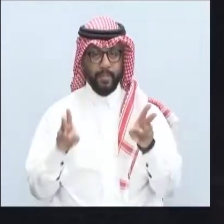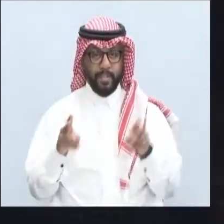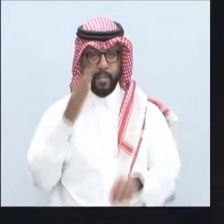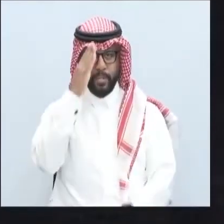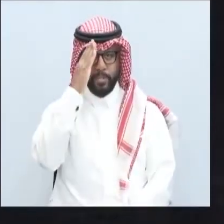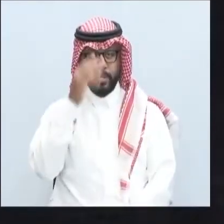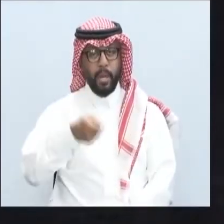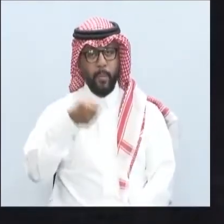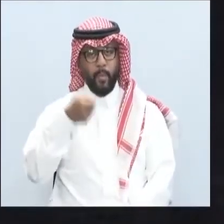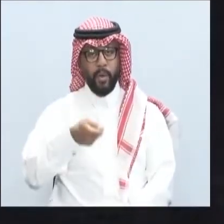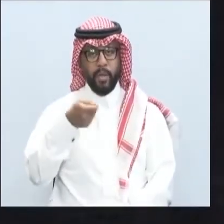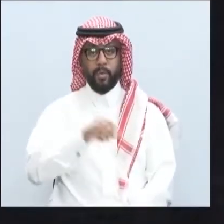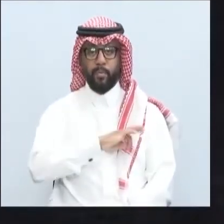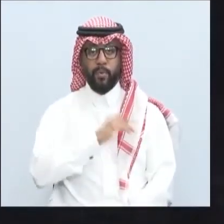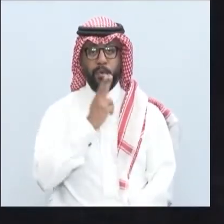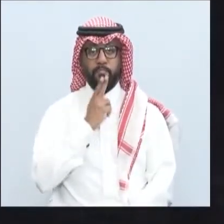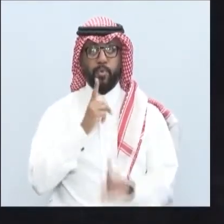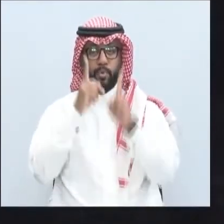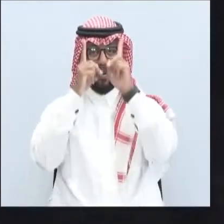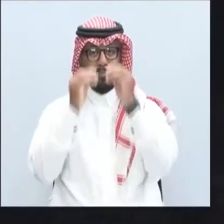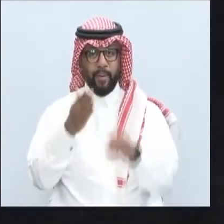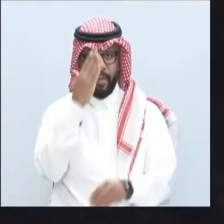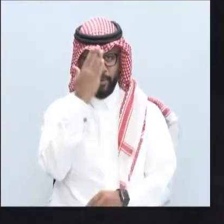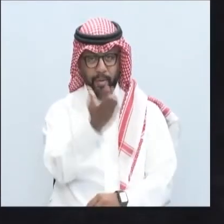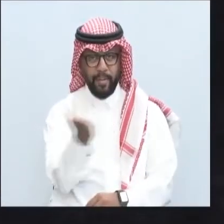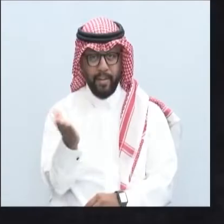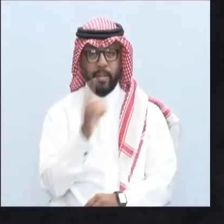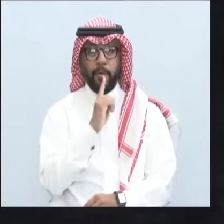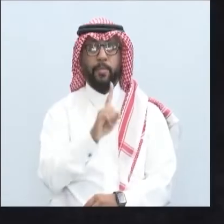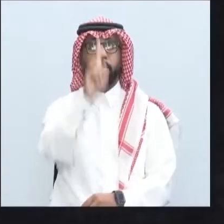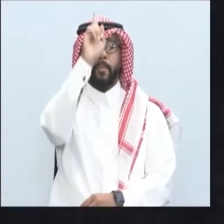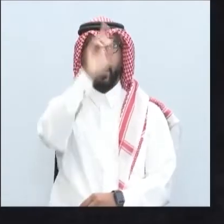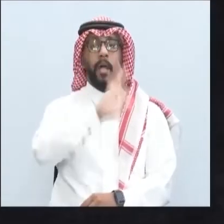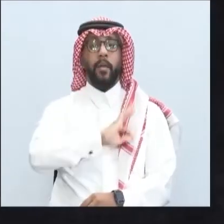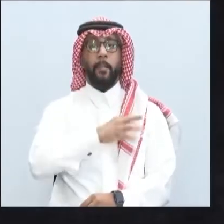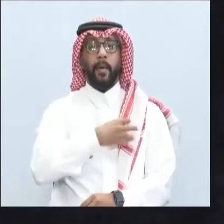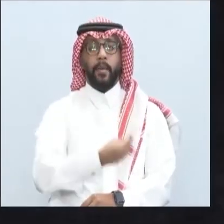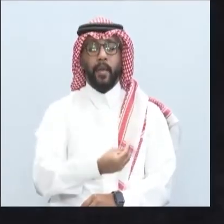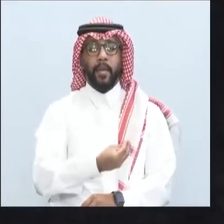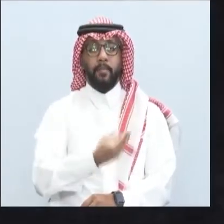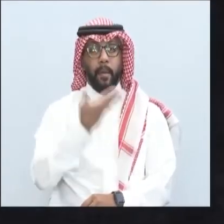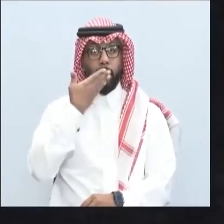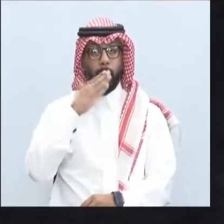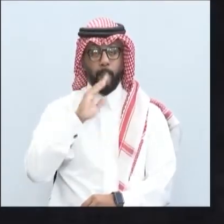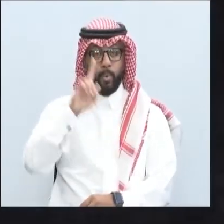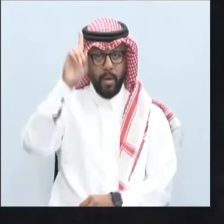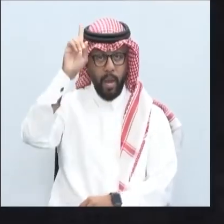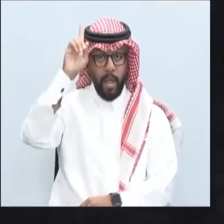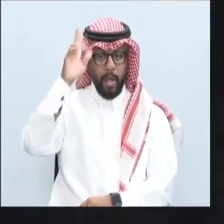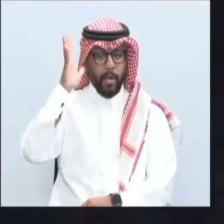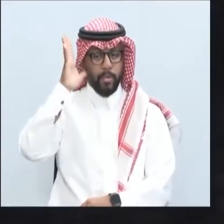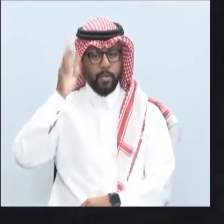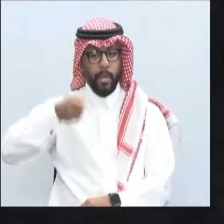السلام عليكم ورحمه الله وبركاته بسم الله الرحمن الرحيم الحمد لله